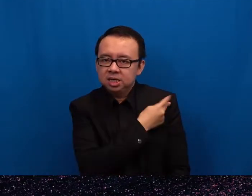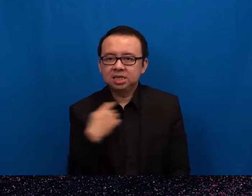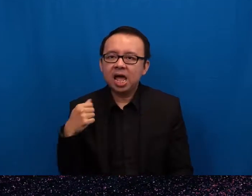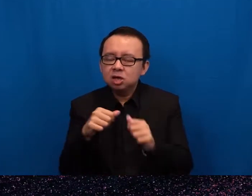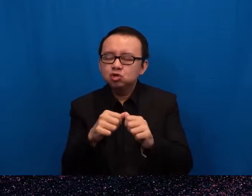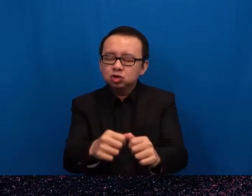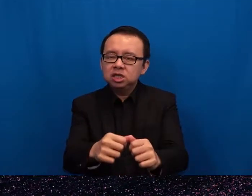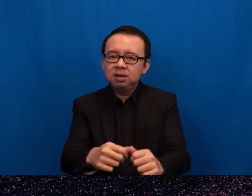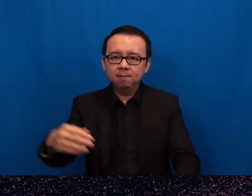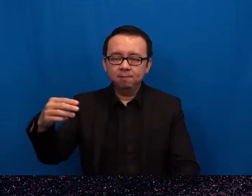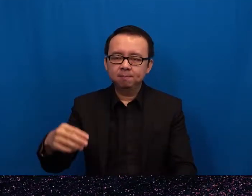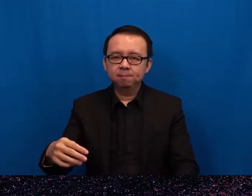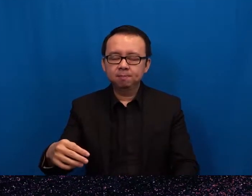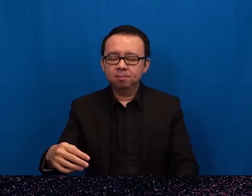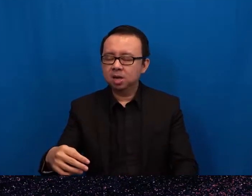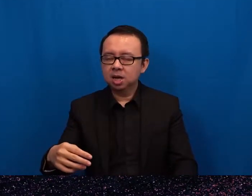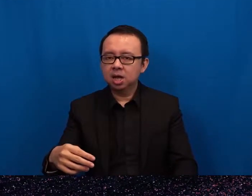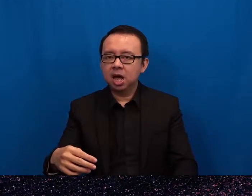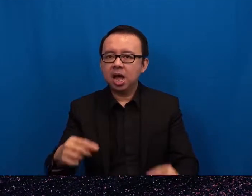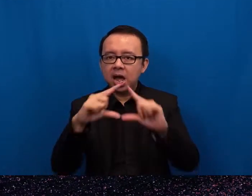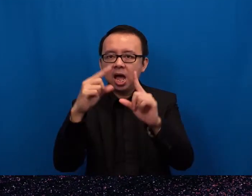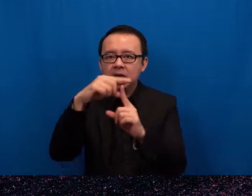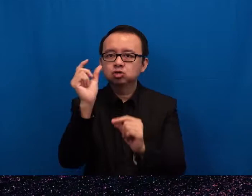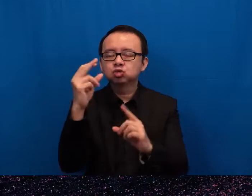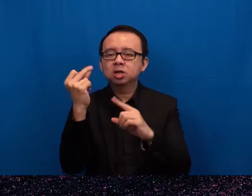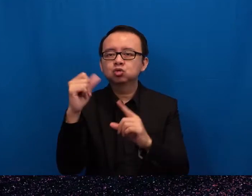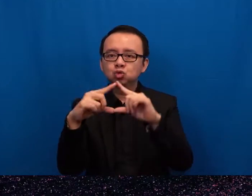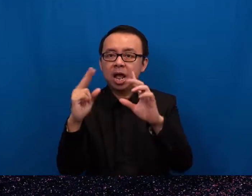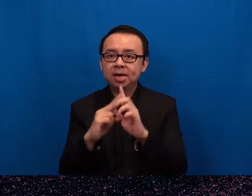itu juga ada hukumnya. Bahkan juga ada sanksinya, bukan?